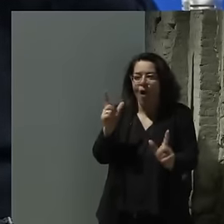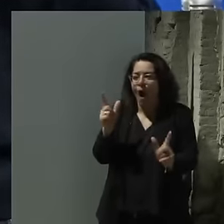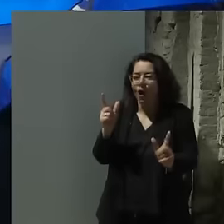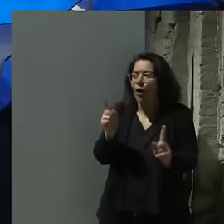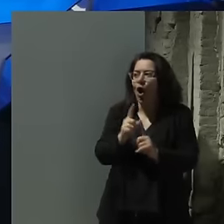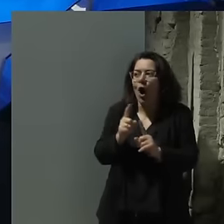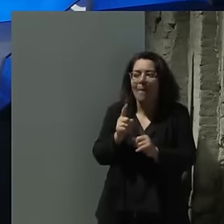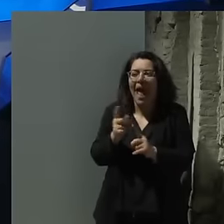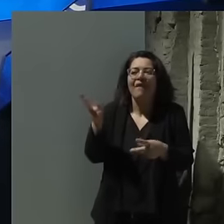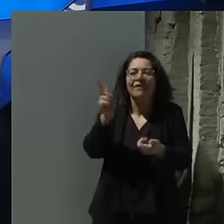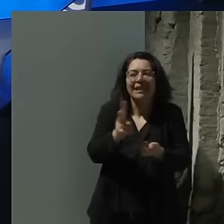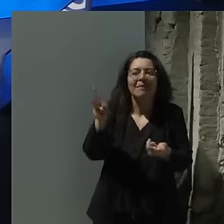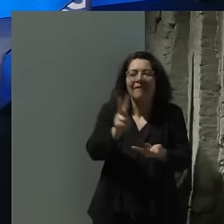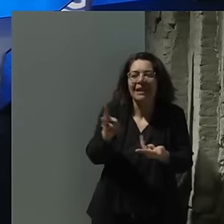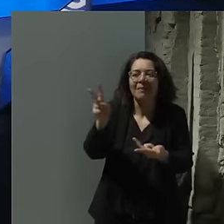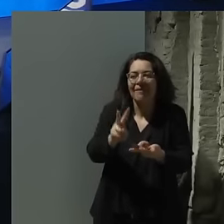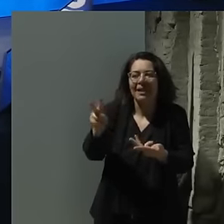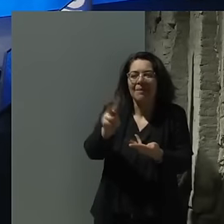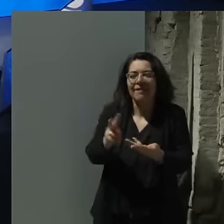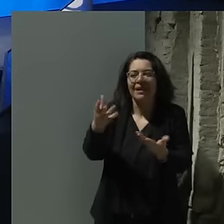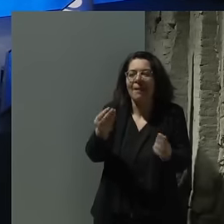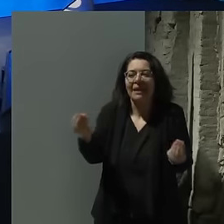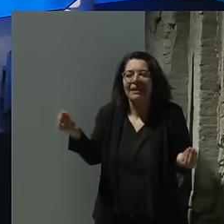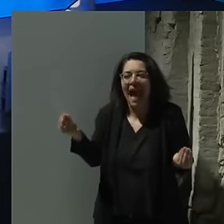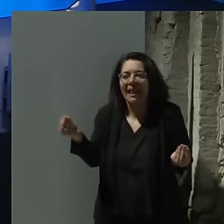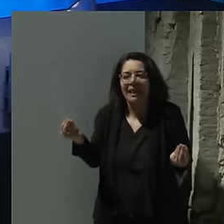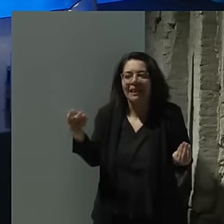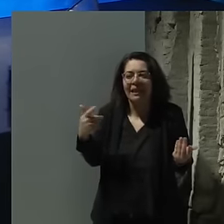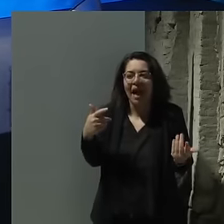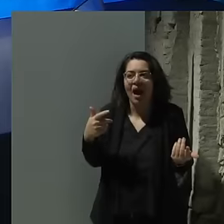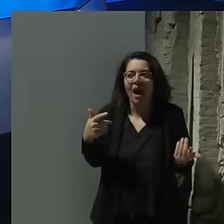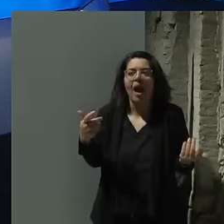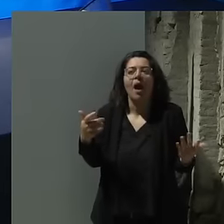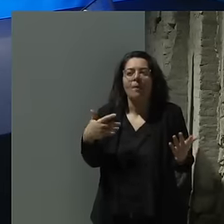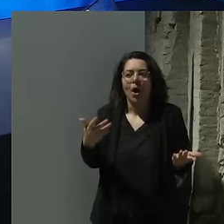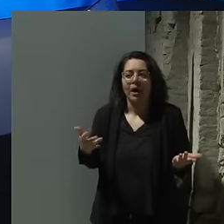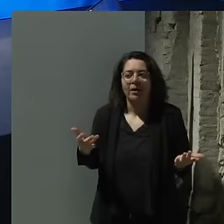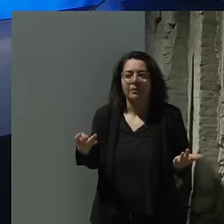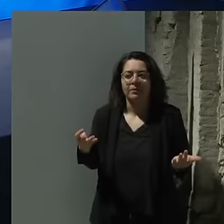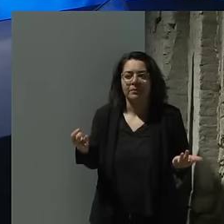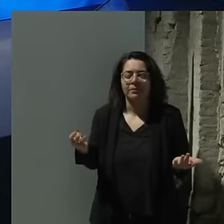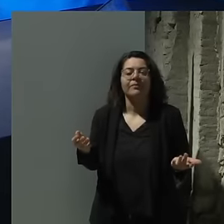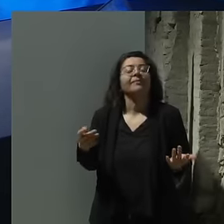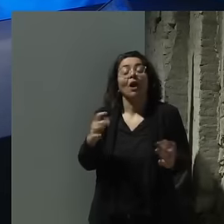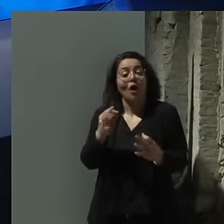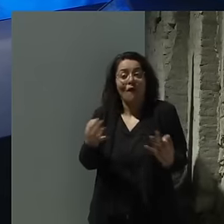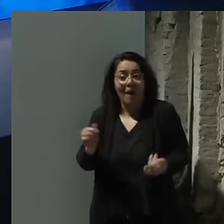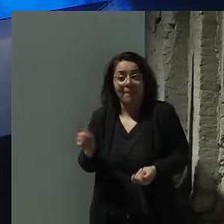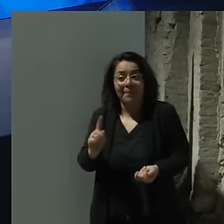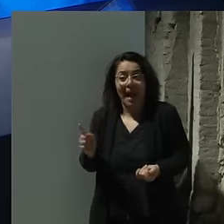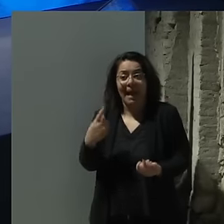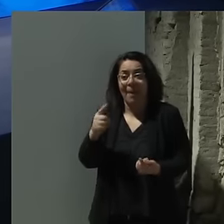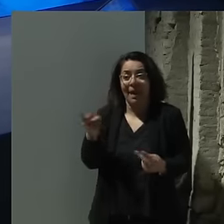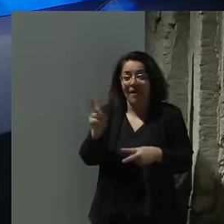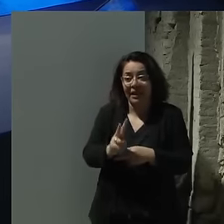tante vittime senza qualcuno che aiuti a elaborare certi tipi di dolori non fa bene alle vittime, perché la rabbia